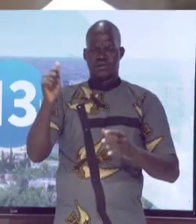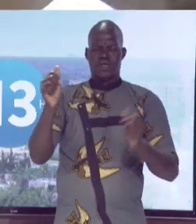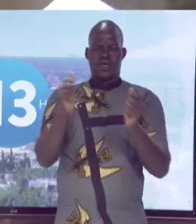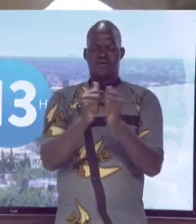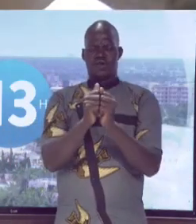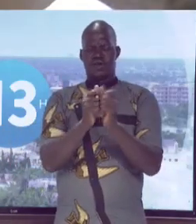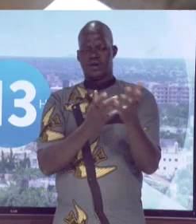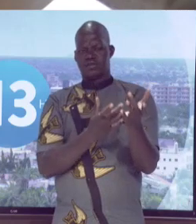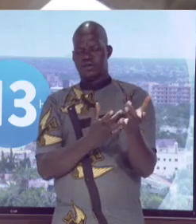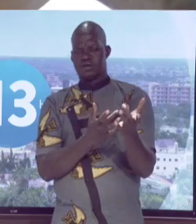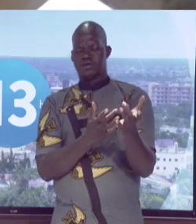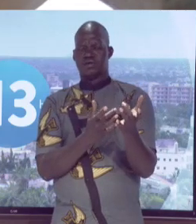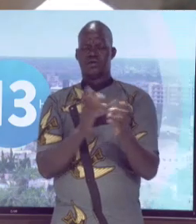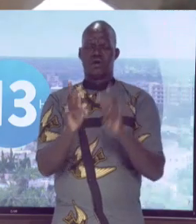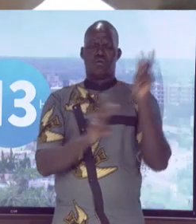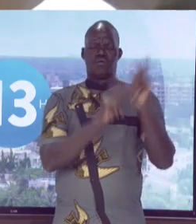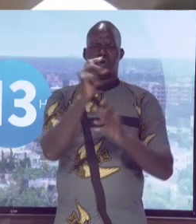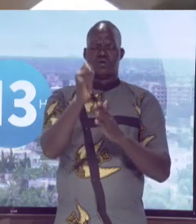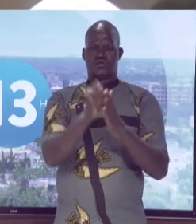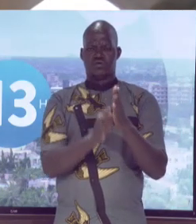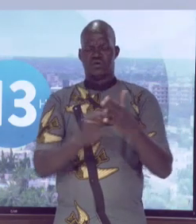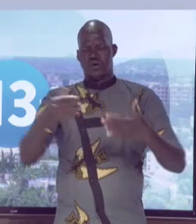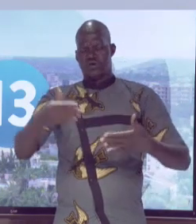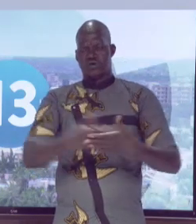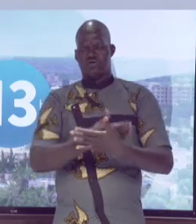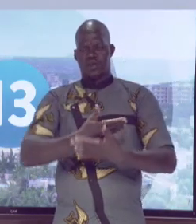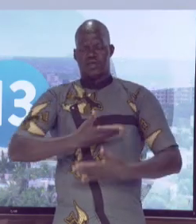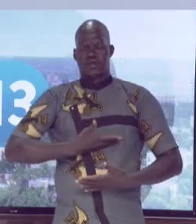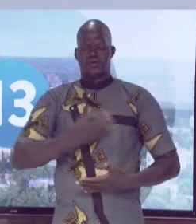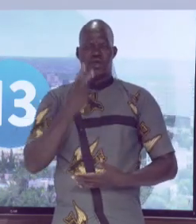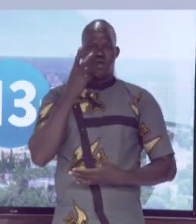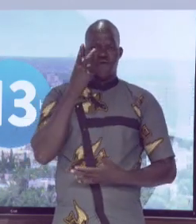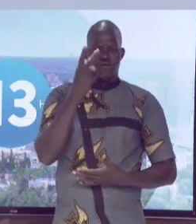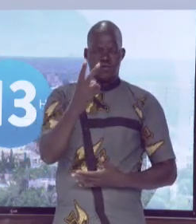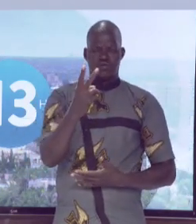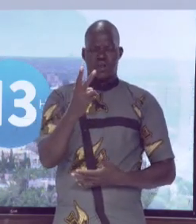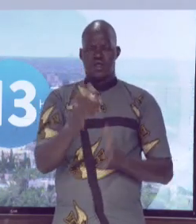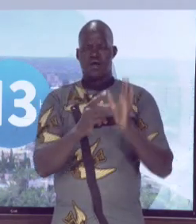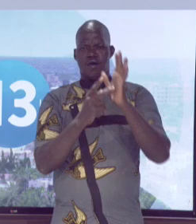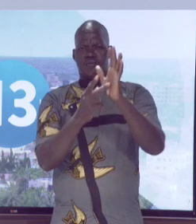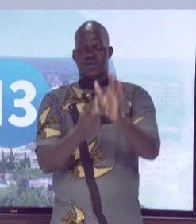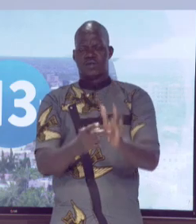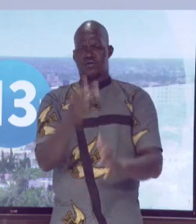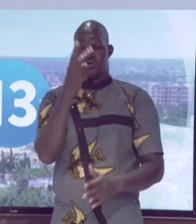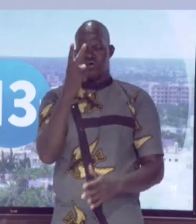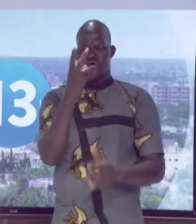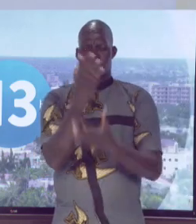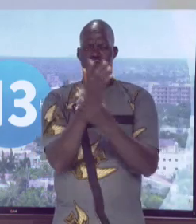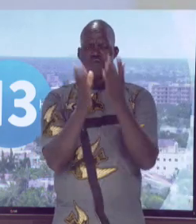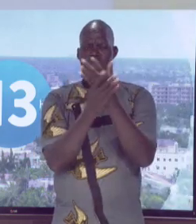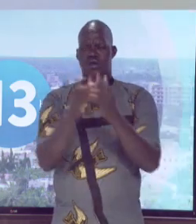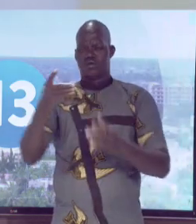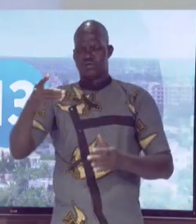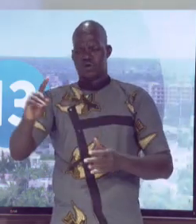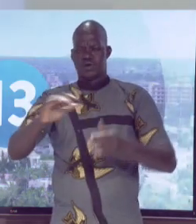les attentes de ses souscripteurs. Cette nouvelle identité visuelle présente deux mains droites qui se